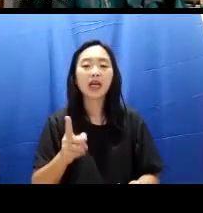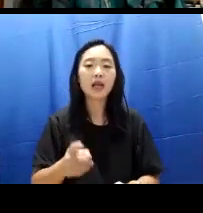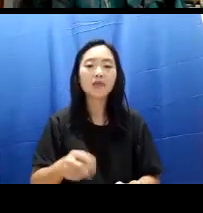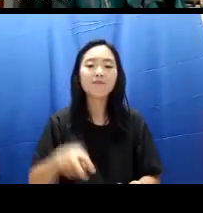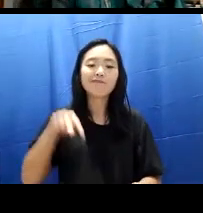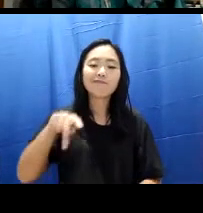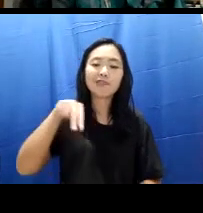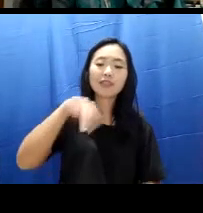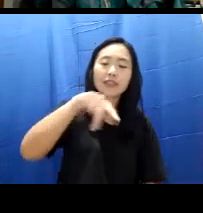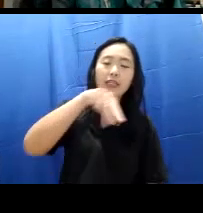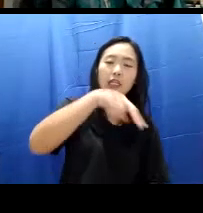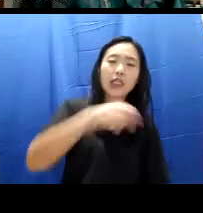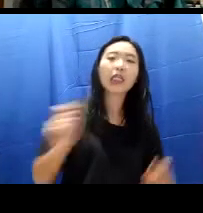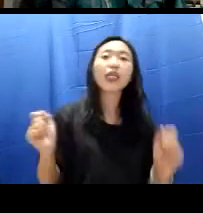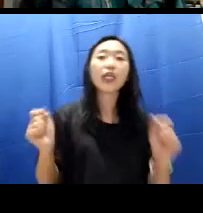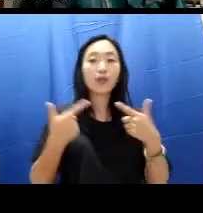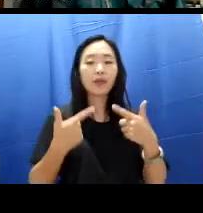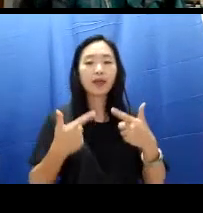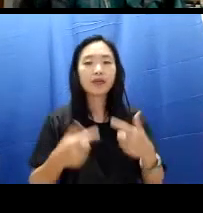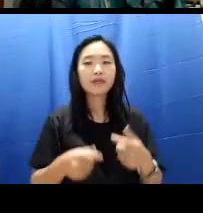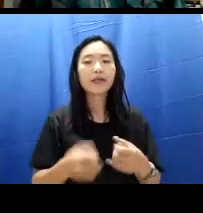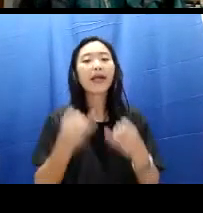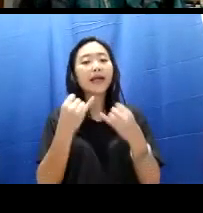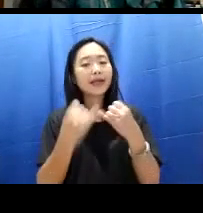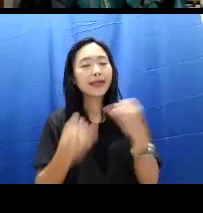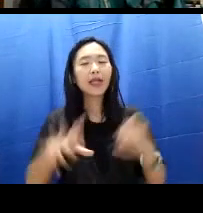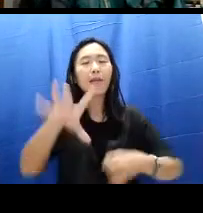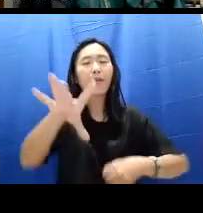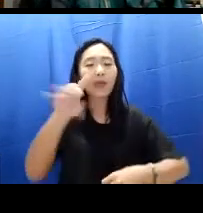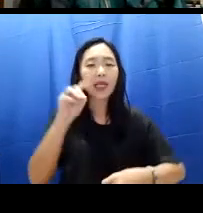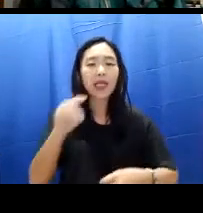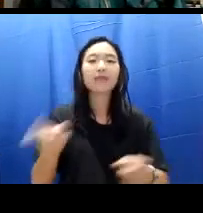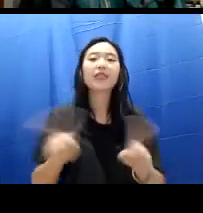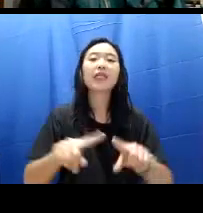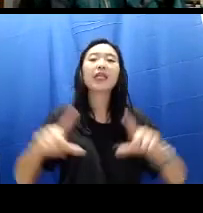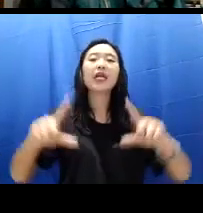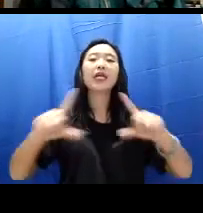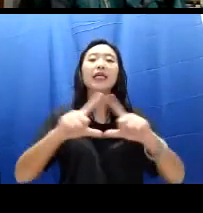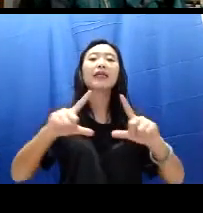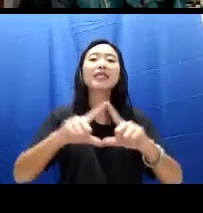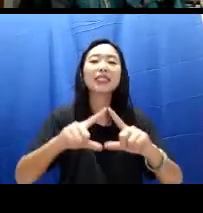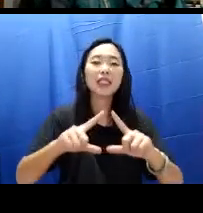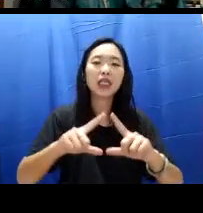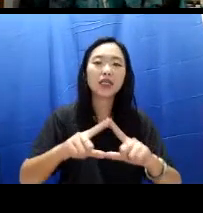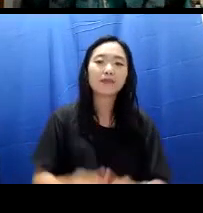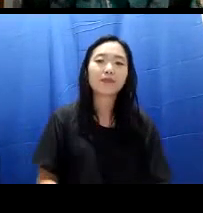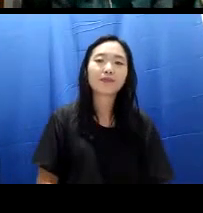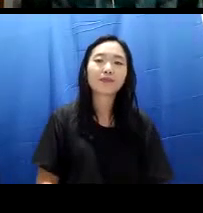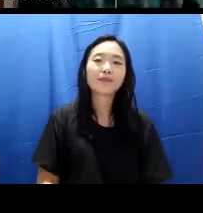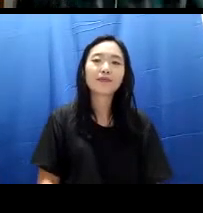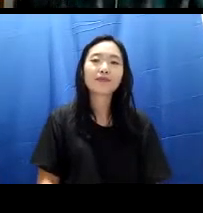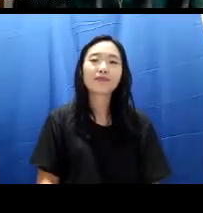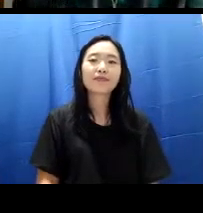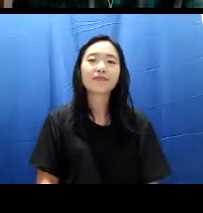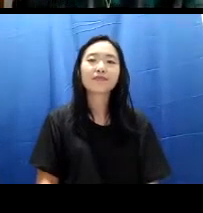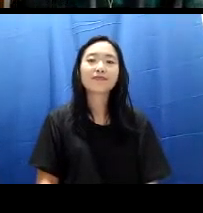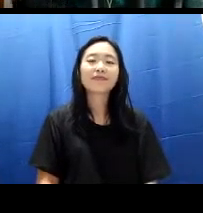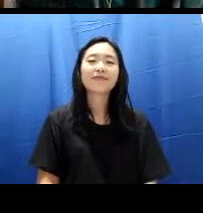akhirnya memilih untuk jadi akademisi. Baik, saya mau ke Mbak Diana. Halo Mbak